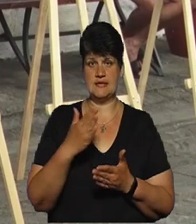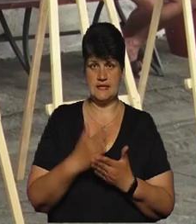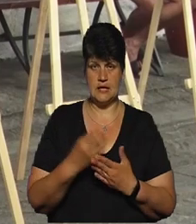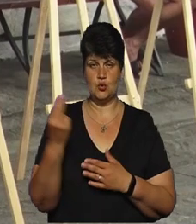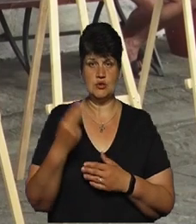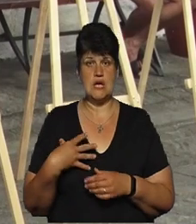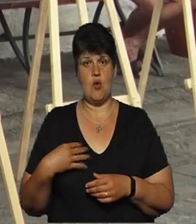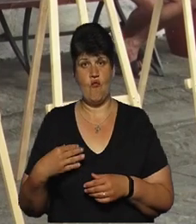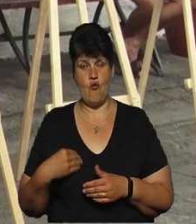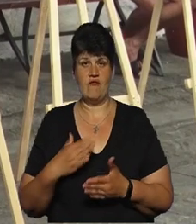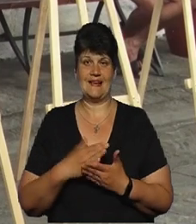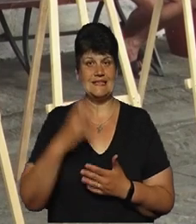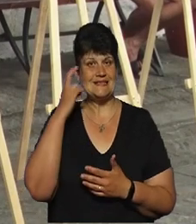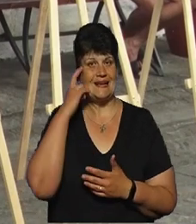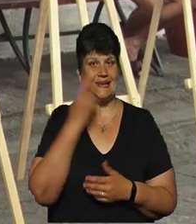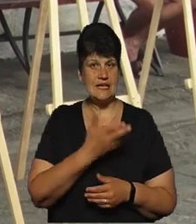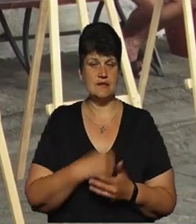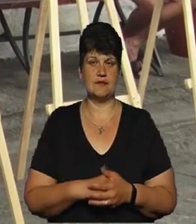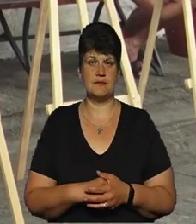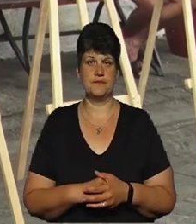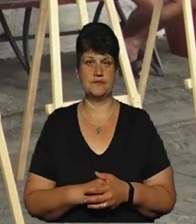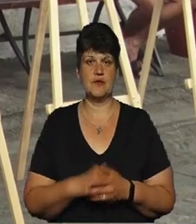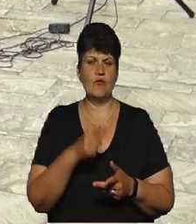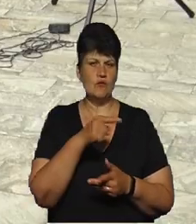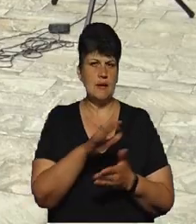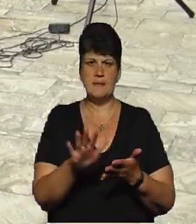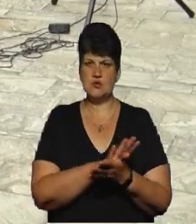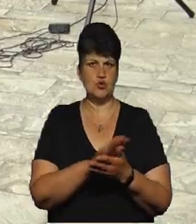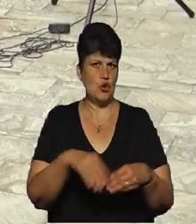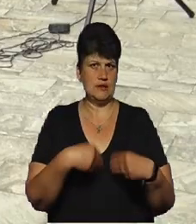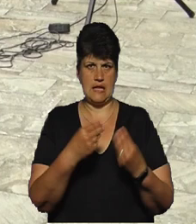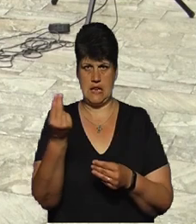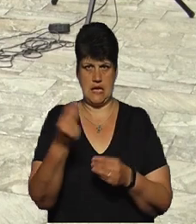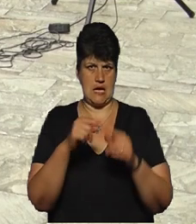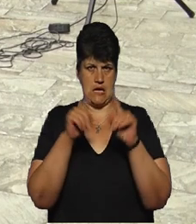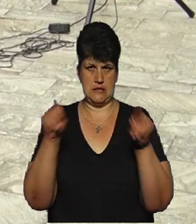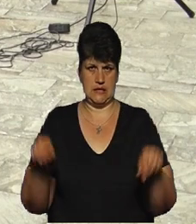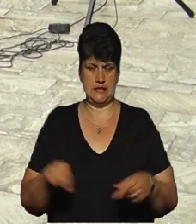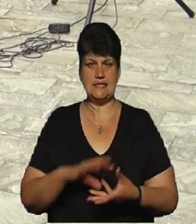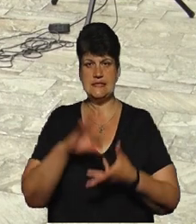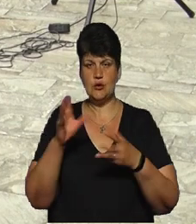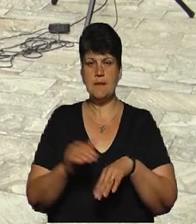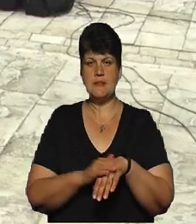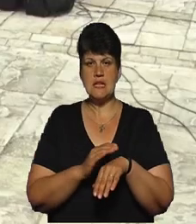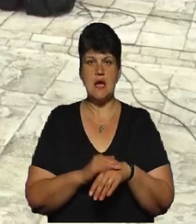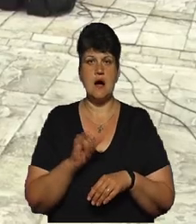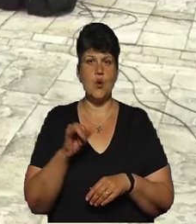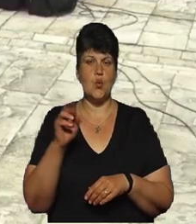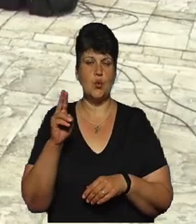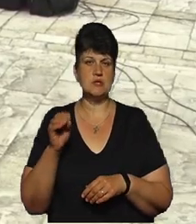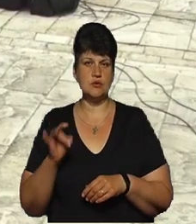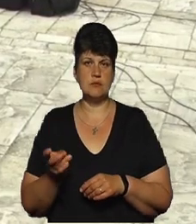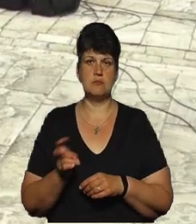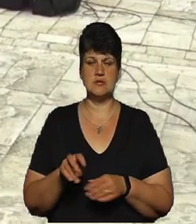є навіть з Києва. Вони безкоштовно надали картини. Загалом на благодійний аукціон у Збаразькому замку прийшли